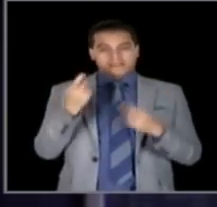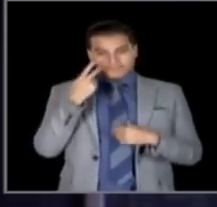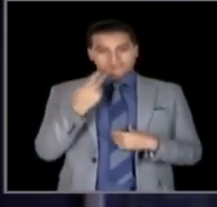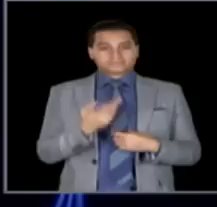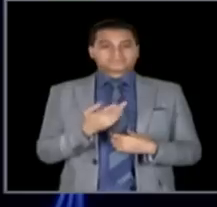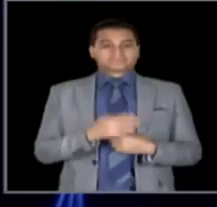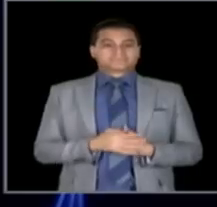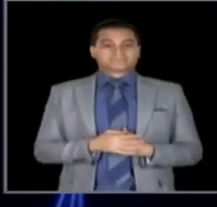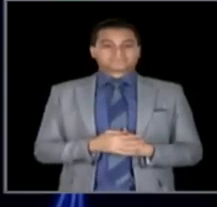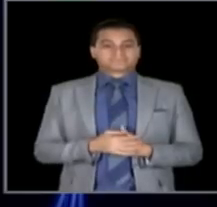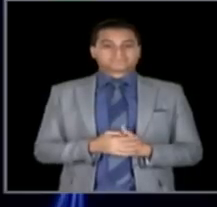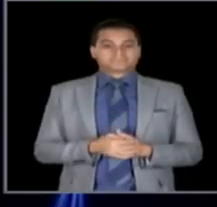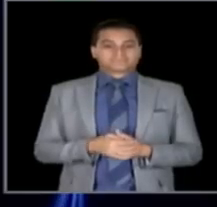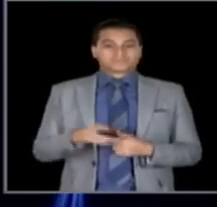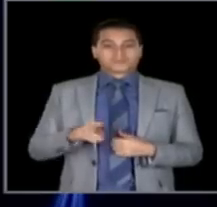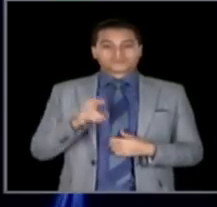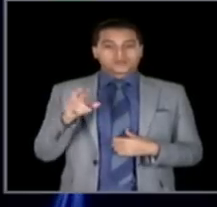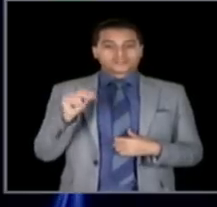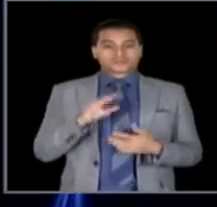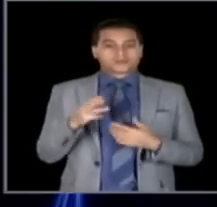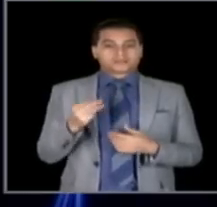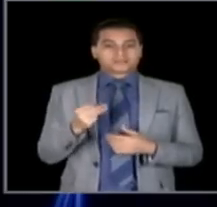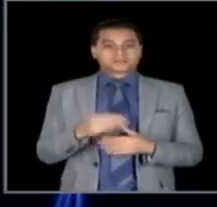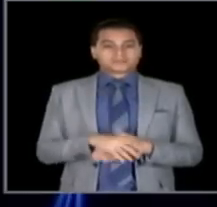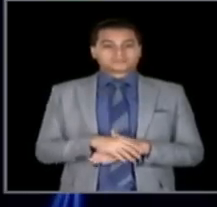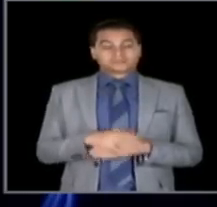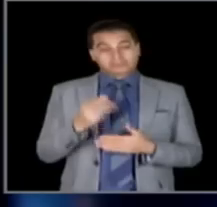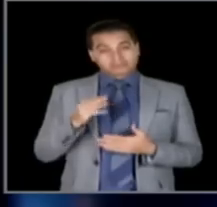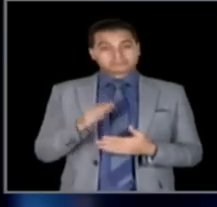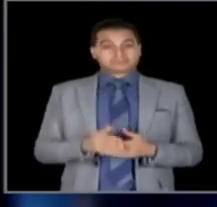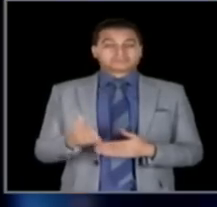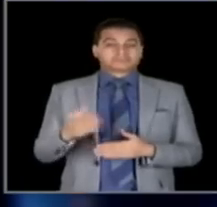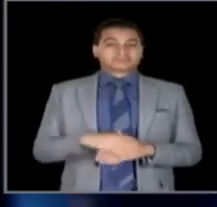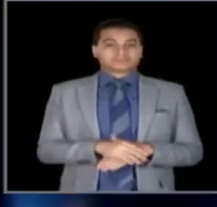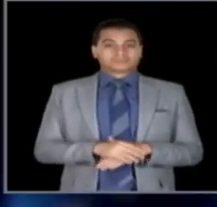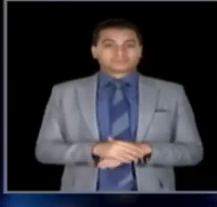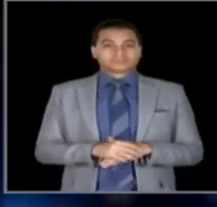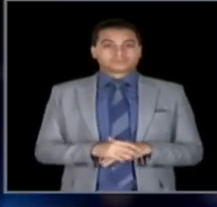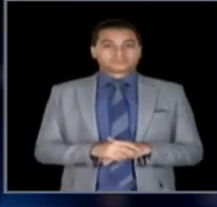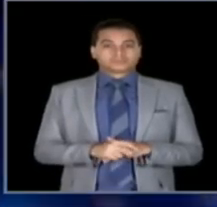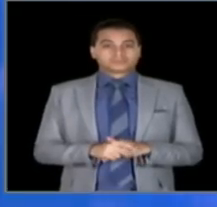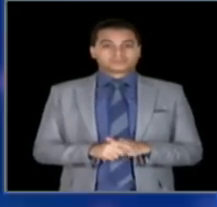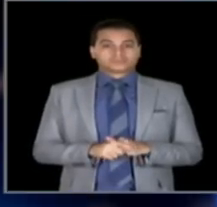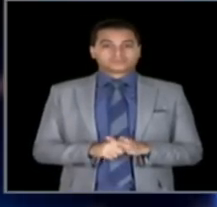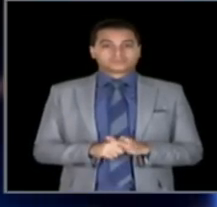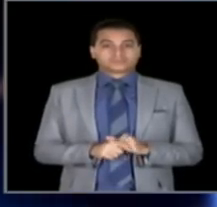معلومات عامة. سؤال ب 20 نقطة ولا ب 30 نقطة؟ 30. دوس على البازل.